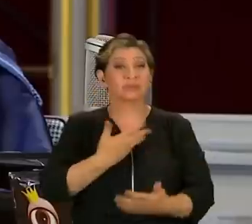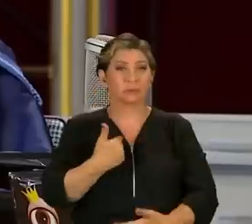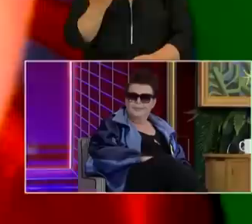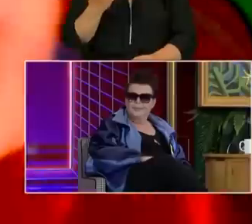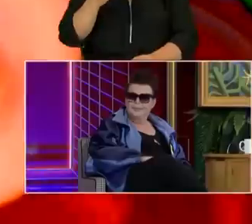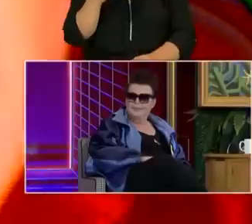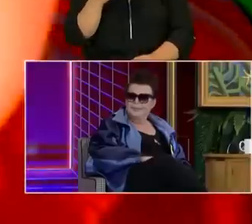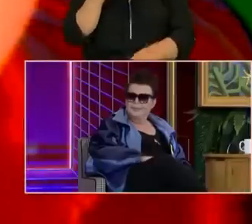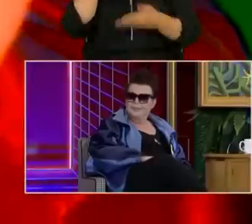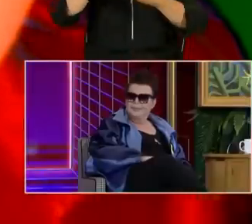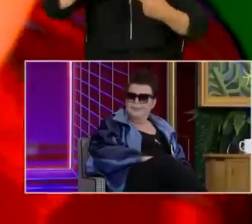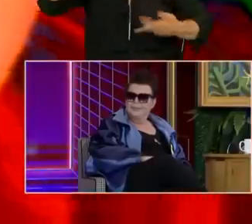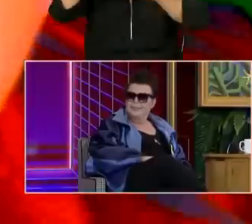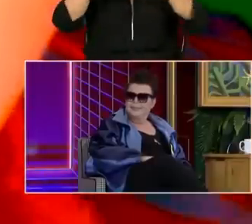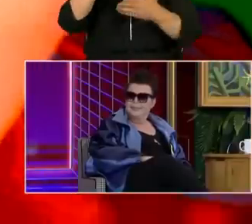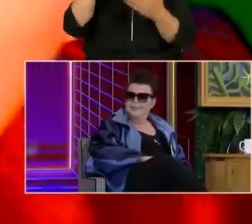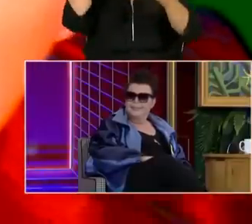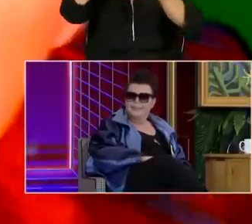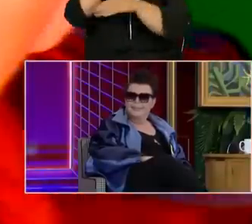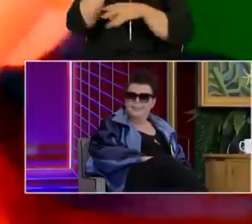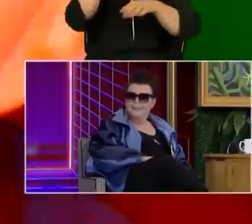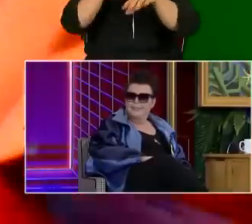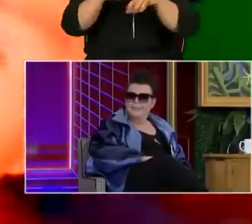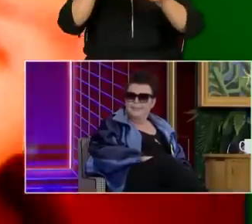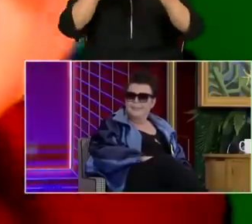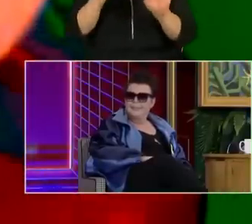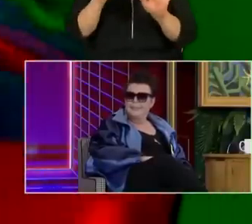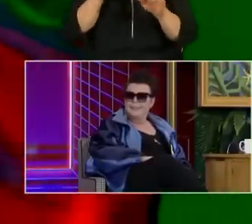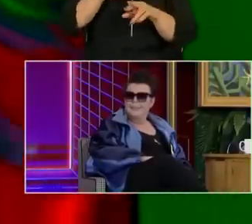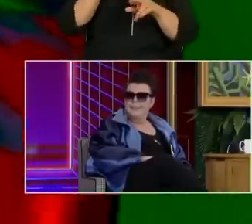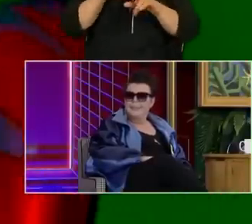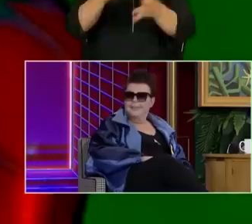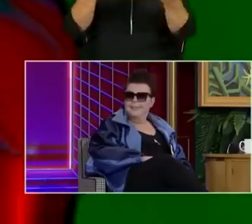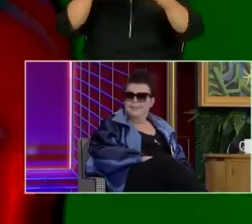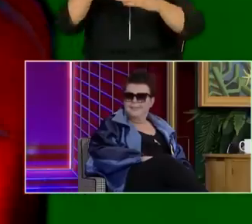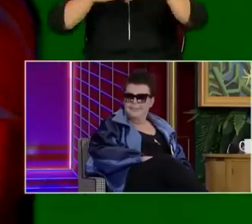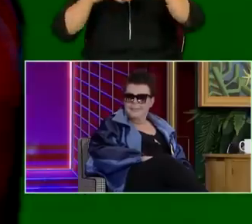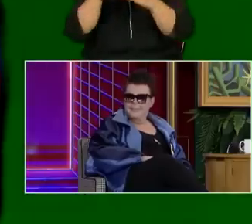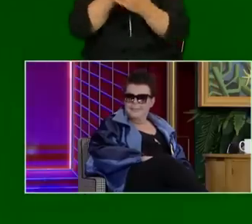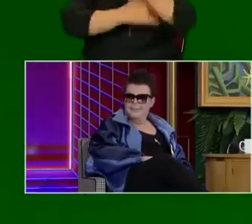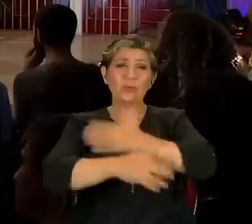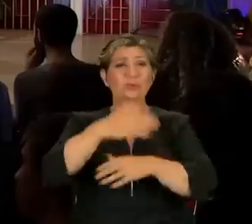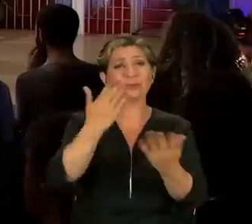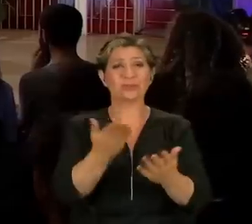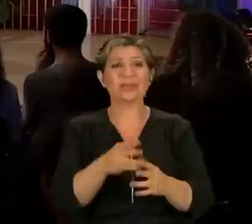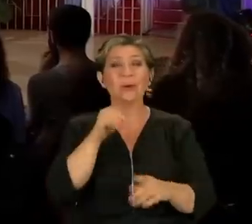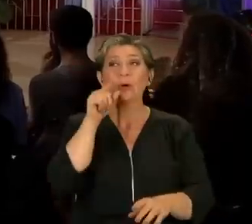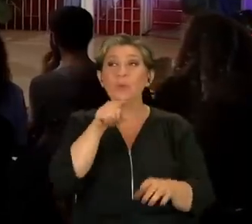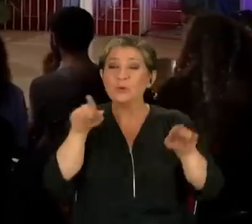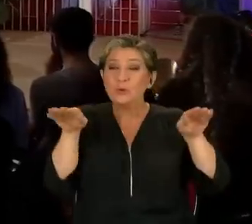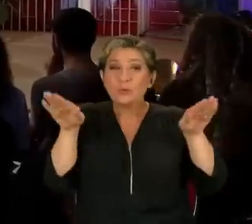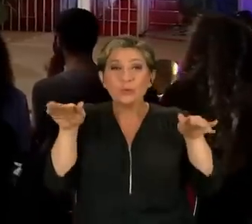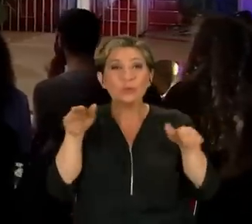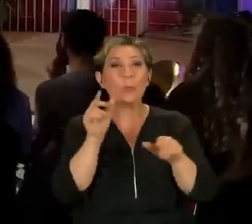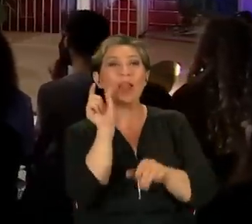devam. Masallara kanma kuşum, güzelse eller yorulursun. Bu da bu